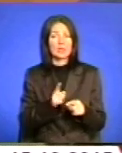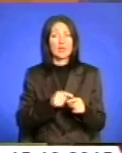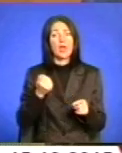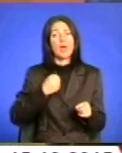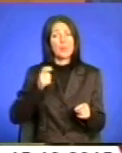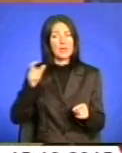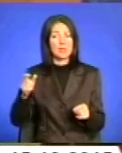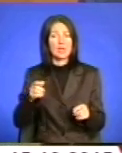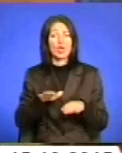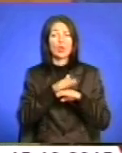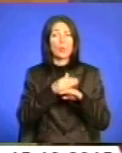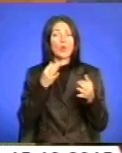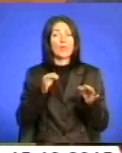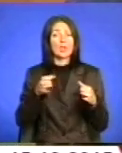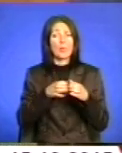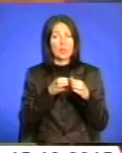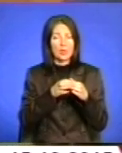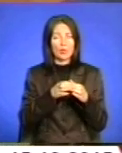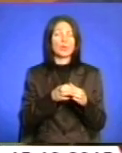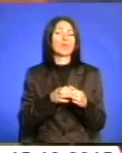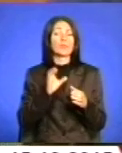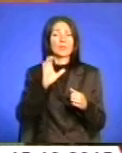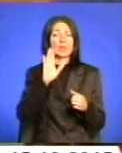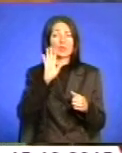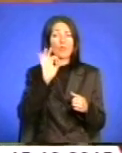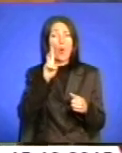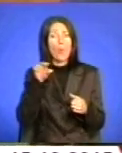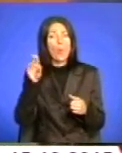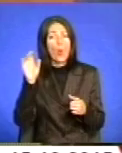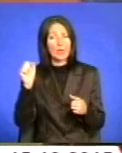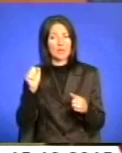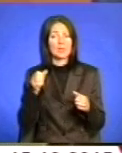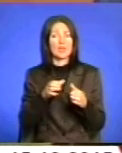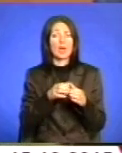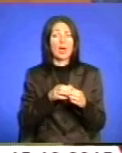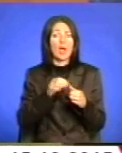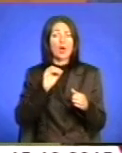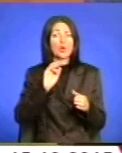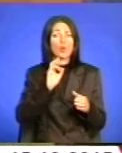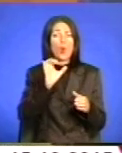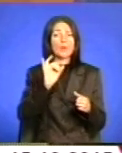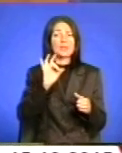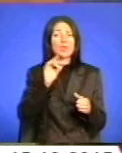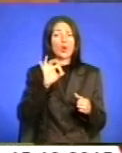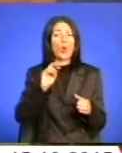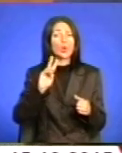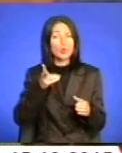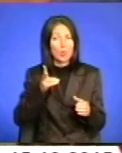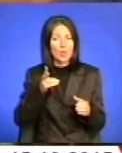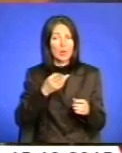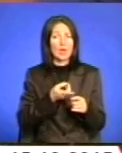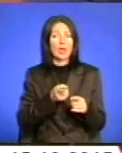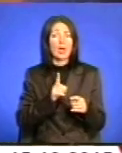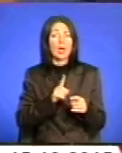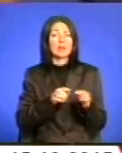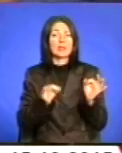і народний депутат цього скликання Юрко Сиротюк, якого на суді цинічно, суддя єдине, що зміг запитати, а чому ви не